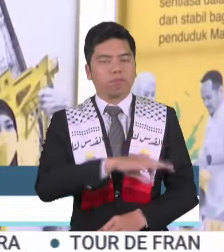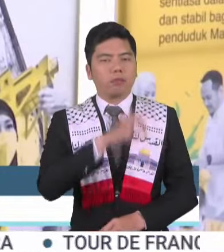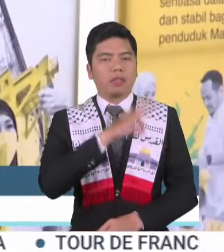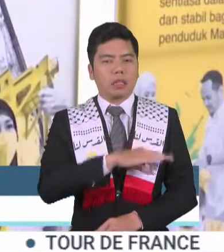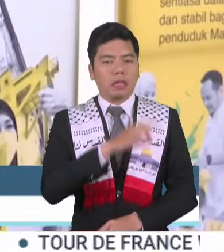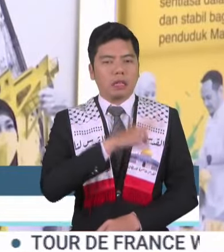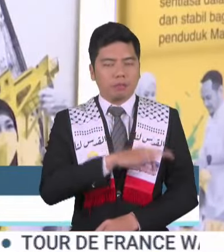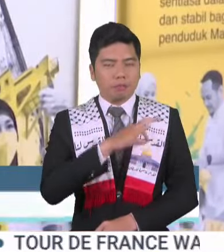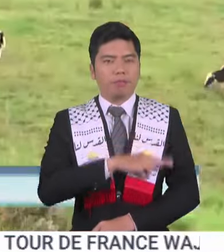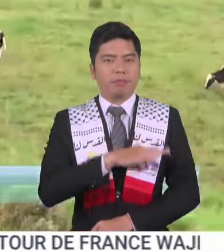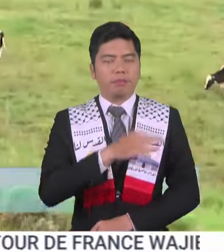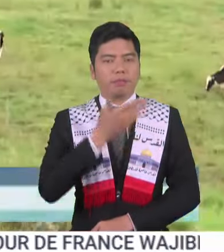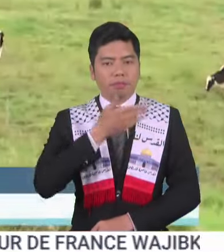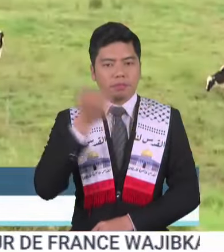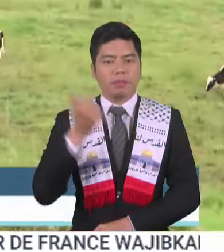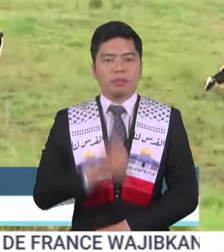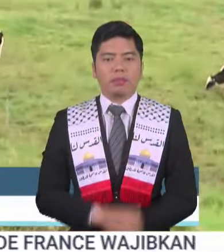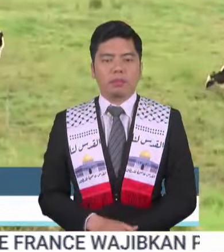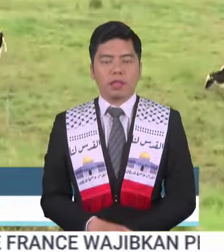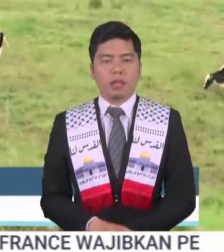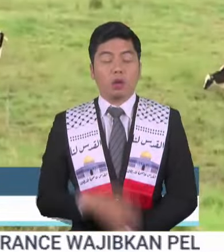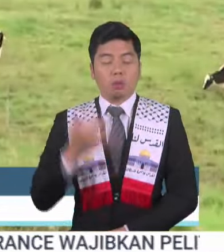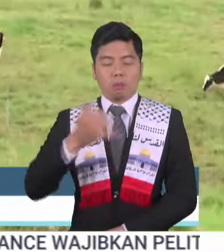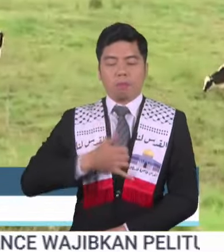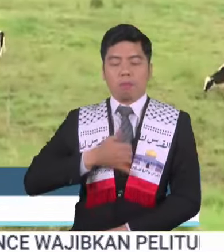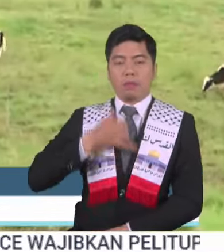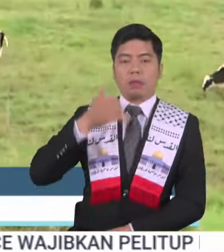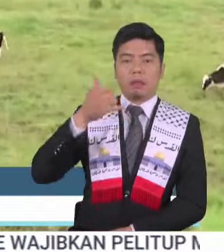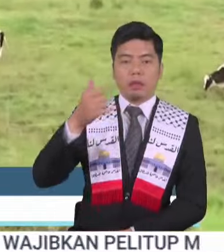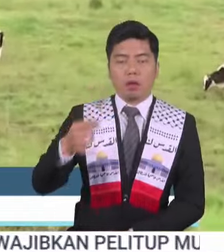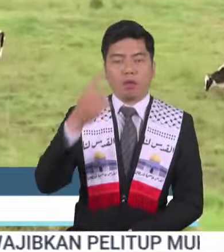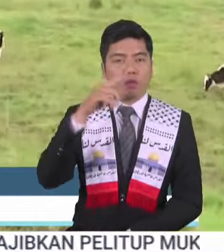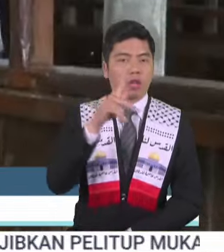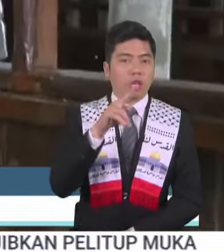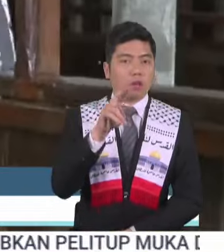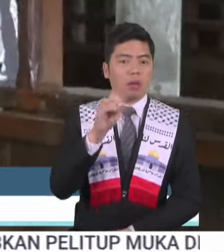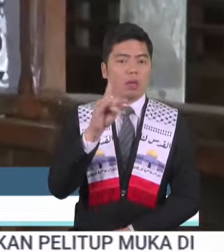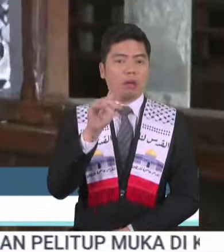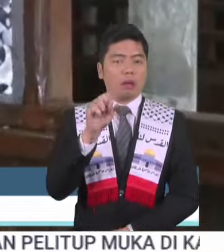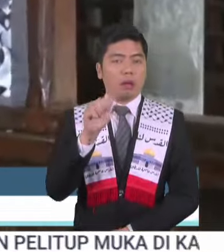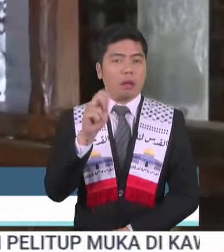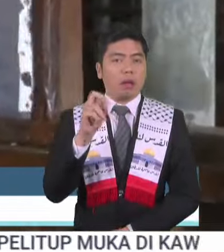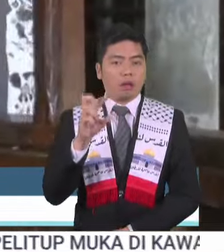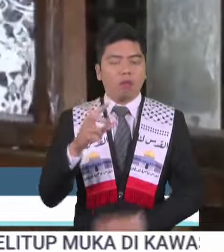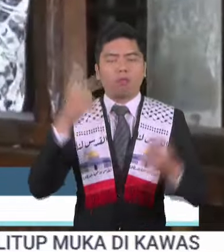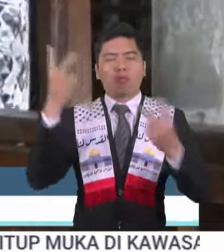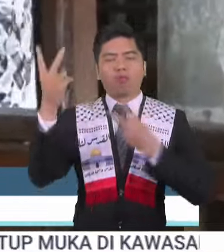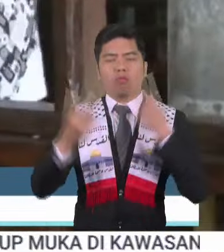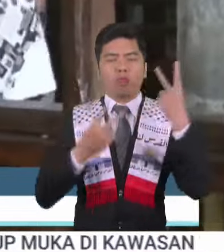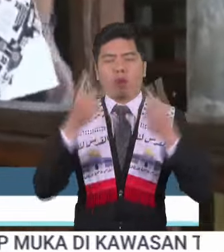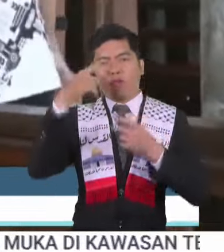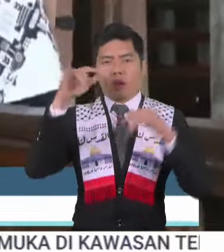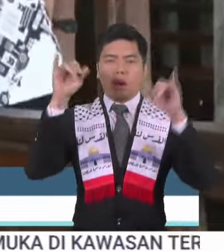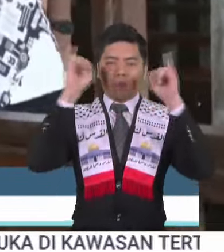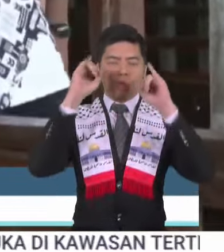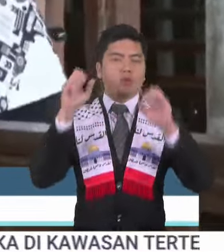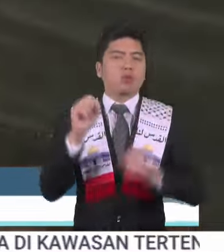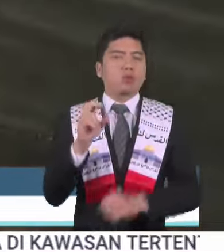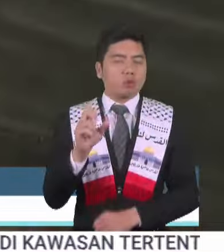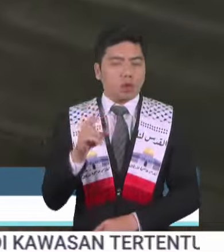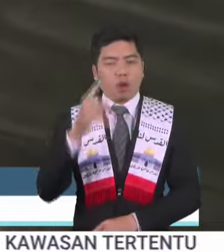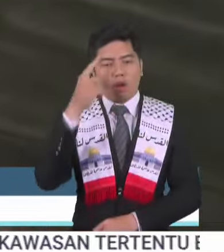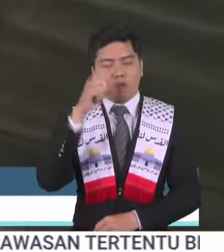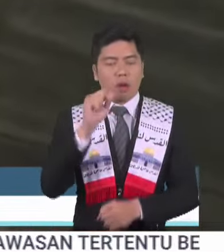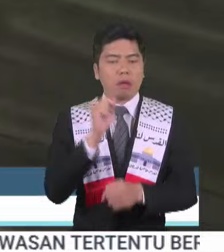hasil tuayan yang lebih baik. Singgah pula ke desa Dairy Farm Kundasang. Konvoi meninjau penternakan lembu tenusu